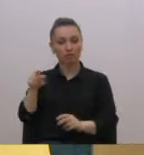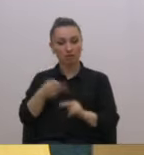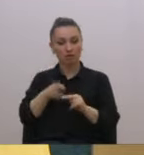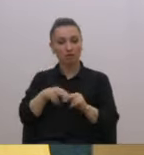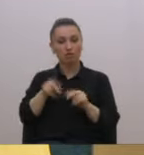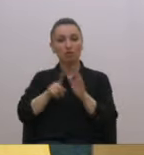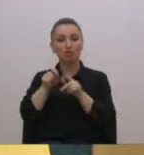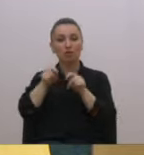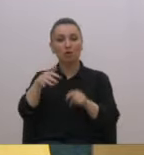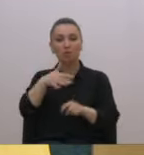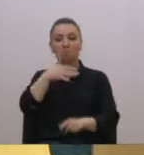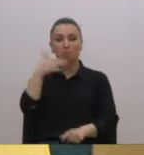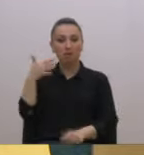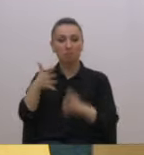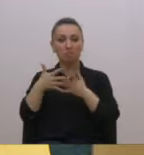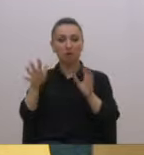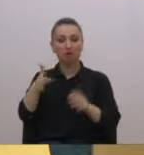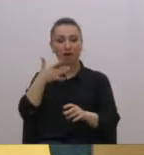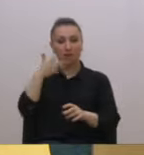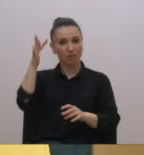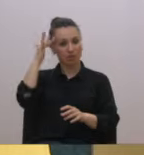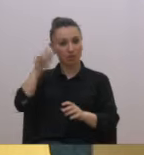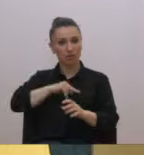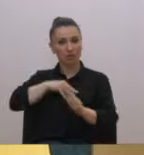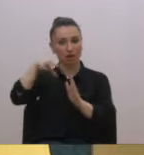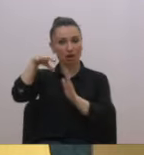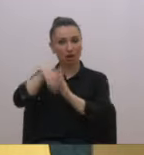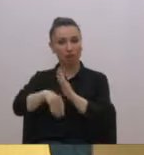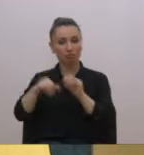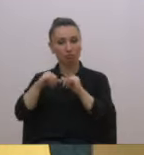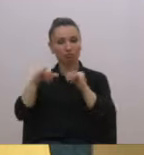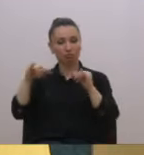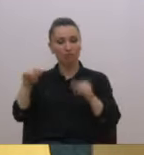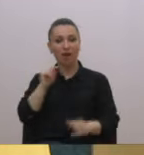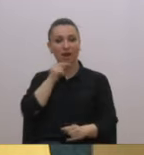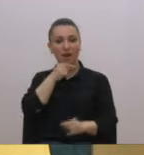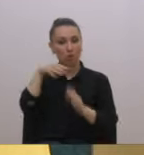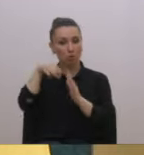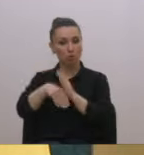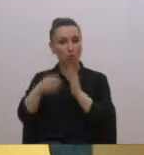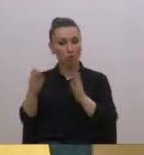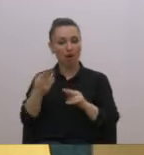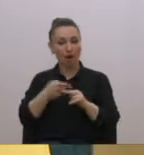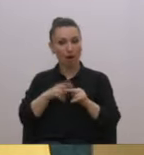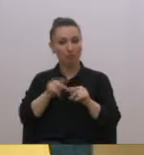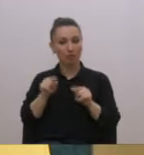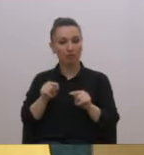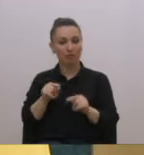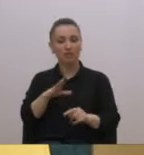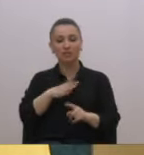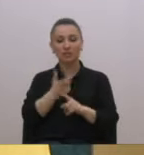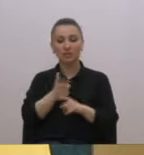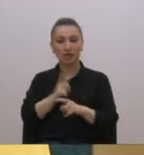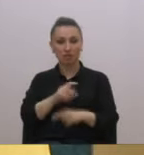შექმნა მეტი ამერიკული სამუშაო ადგილი, მეტი ზრდა ჩვენს ეკონომიკაში. ასე რომ ეს იყო